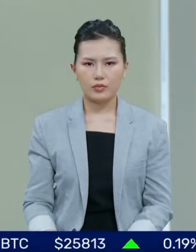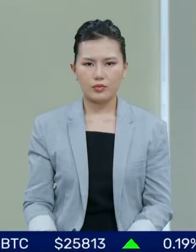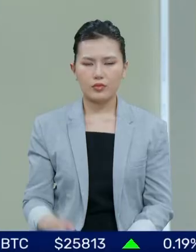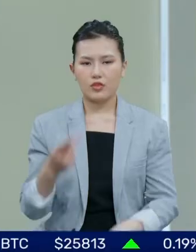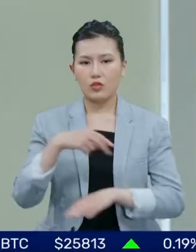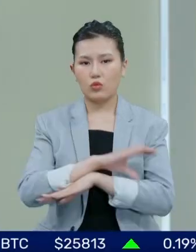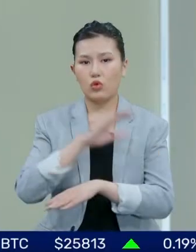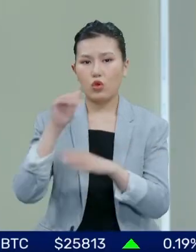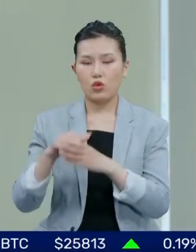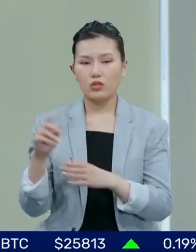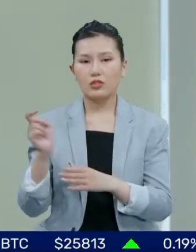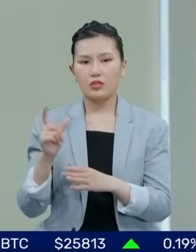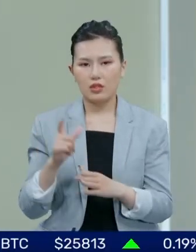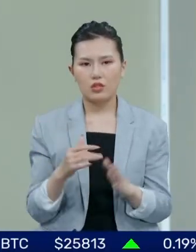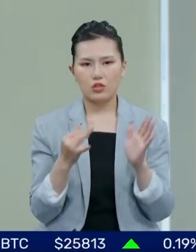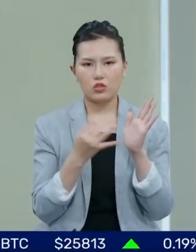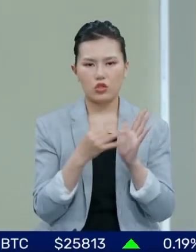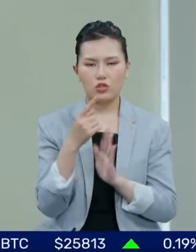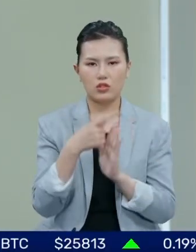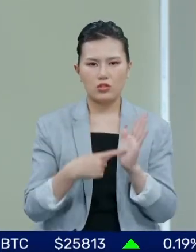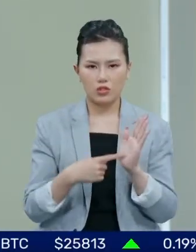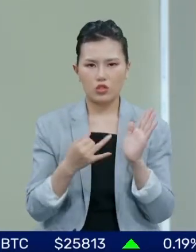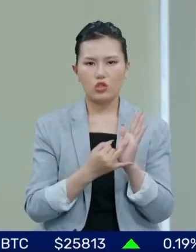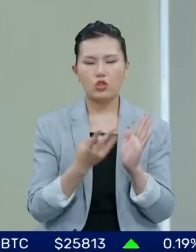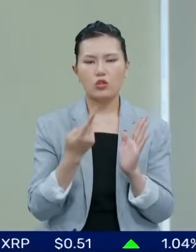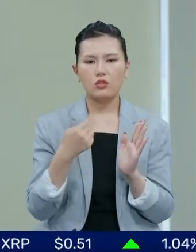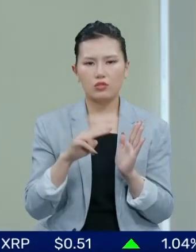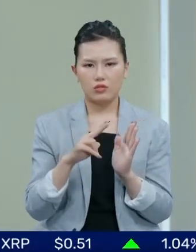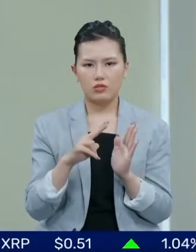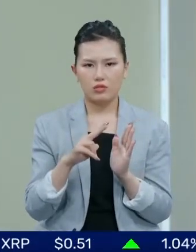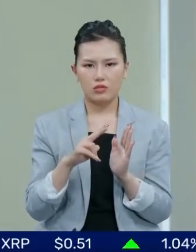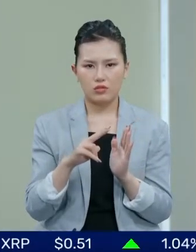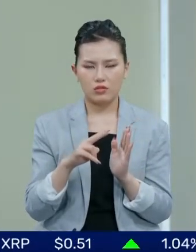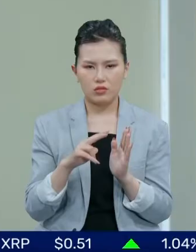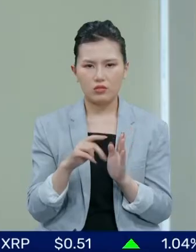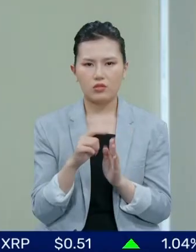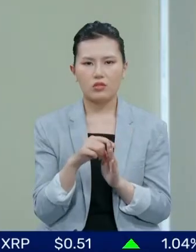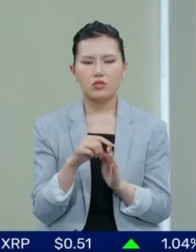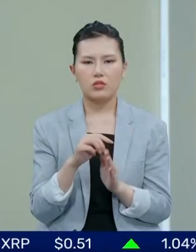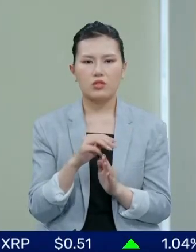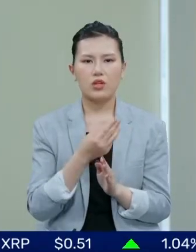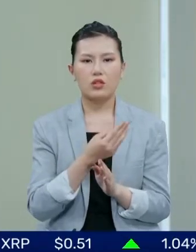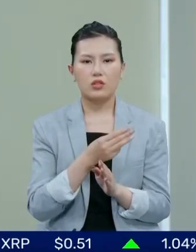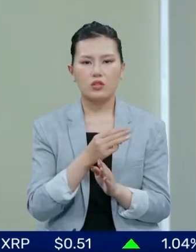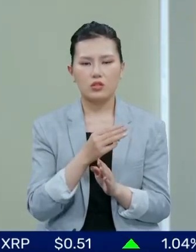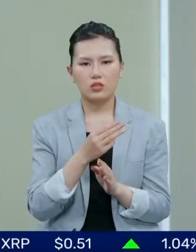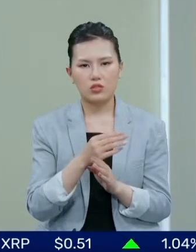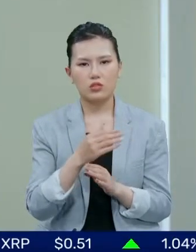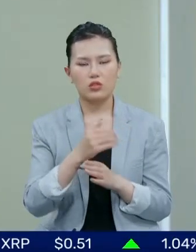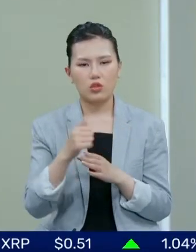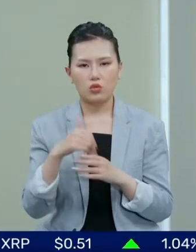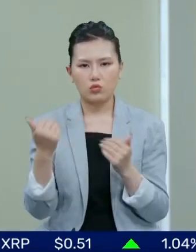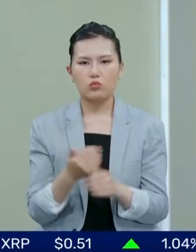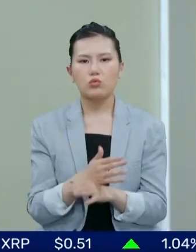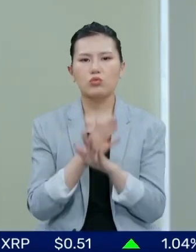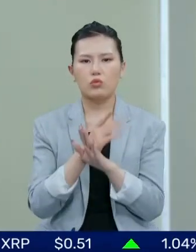8 сарын 7 сарын 7-ны өдрөөр үндсэндээ дуусгарулж байгаа. Энэ хаврын эсэлт бол 7 сарын 7-ныг